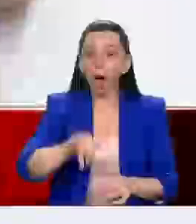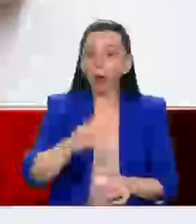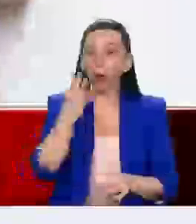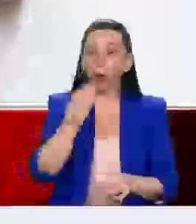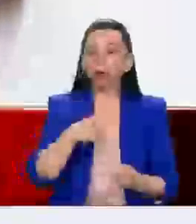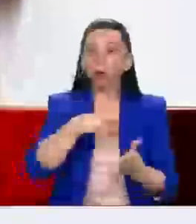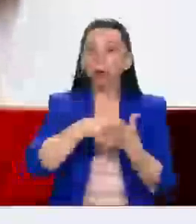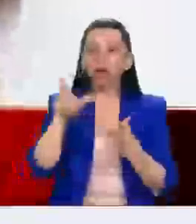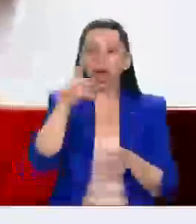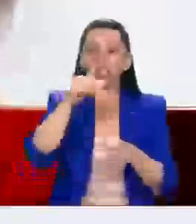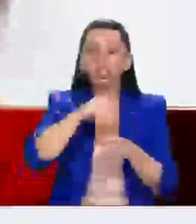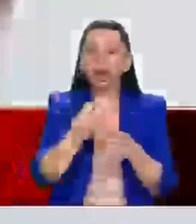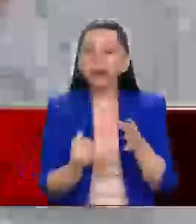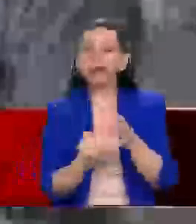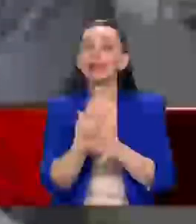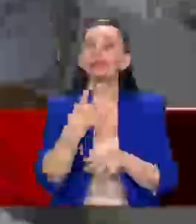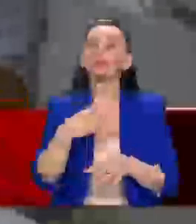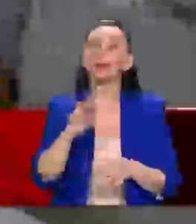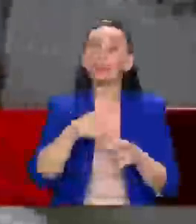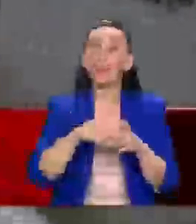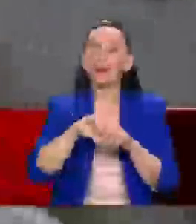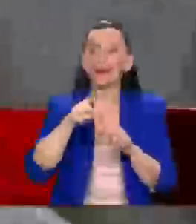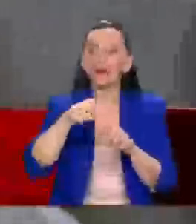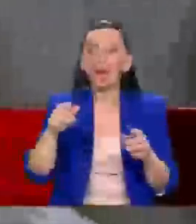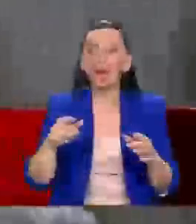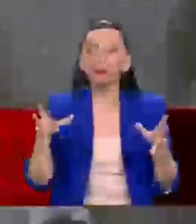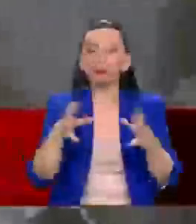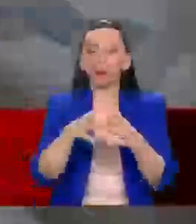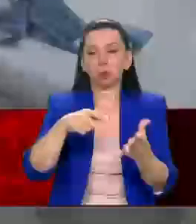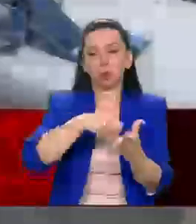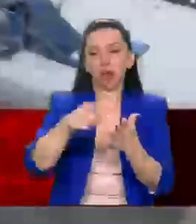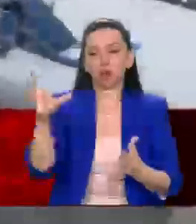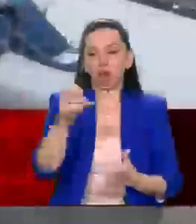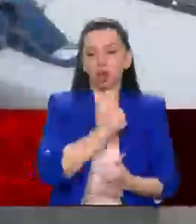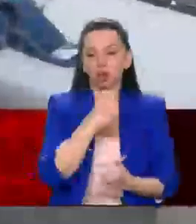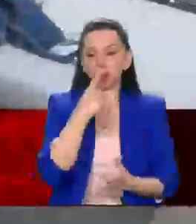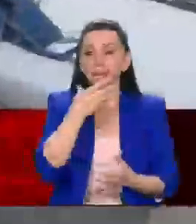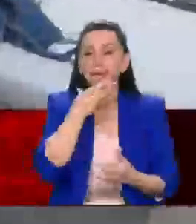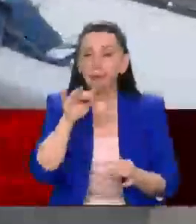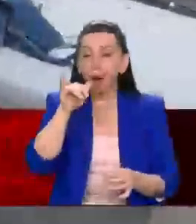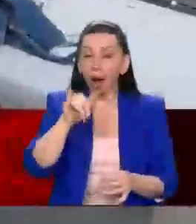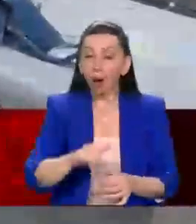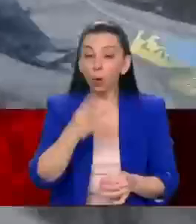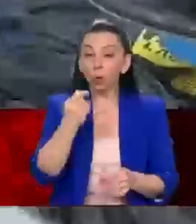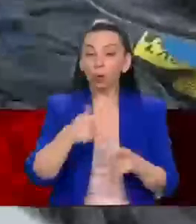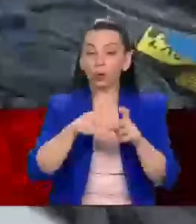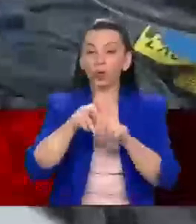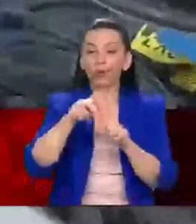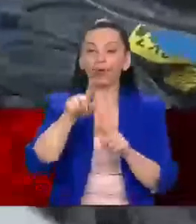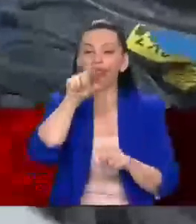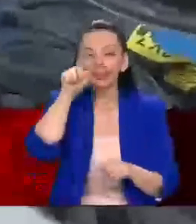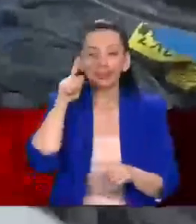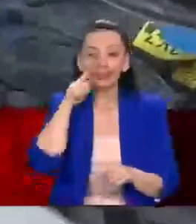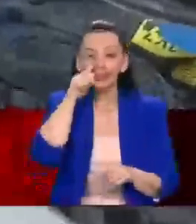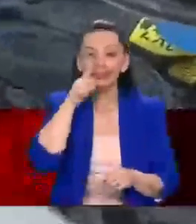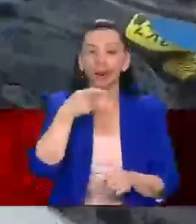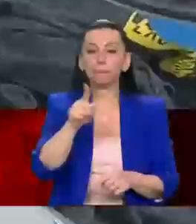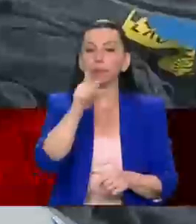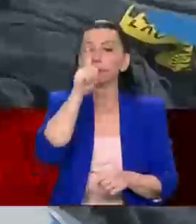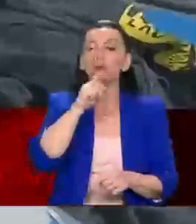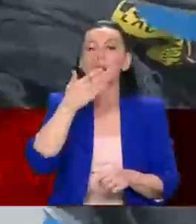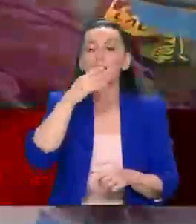maaşların ay içerisinde yetişmemesi durumunda EYT'lilerin toplu maaş alacağını söyledi. Ayrıca emekliliği hak eden EYT'liler Nisan ayında 1100 liralık